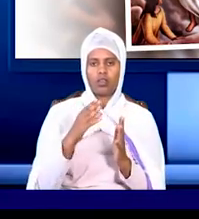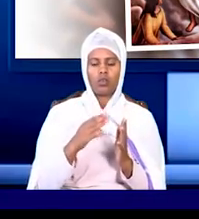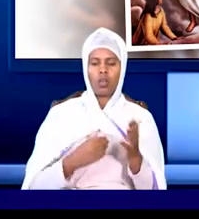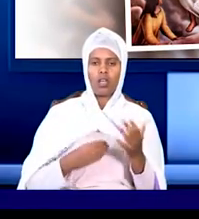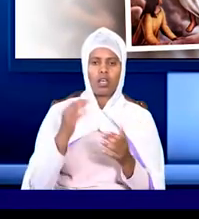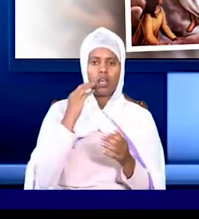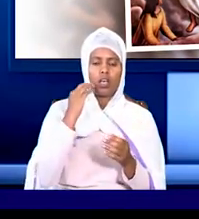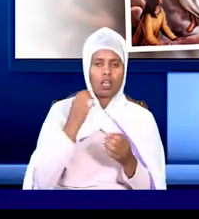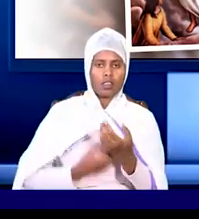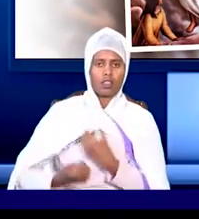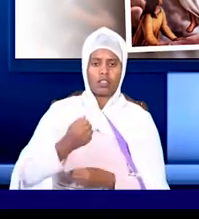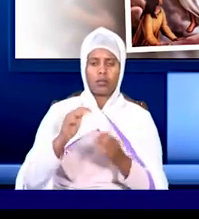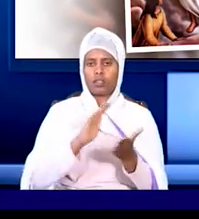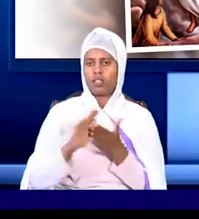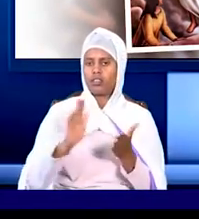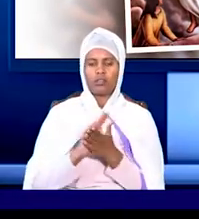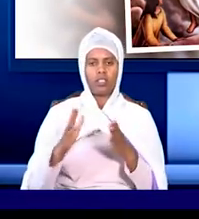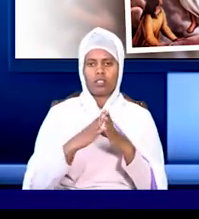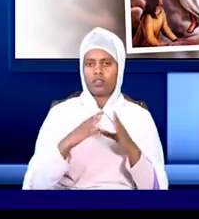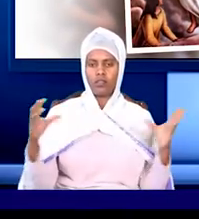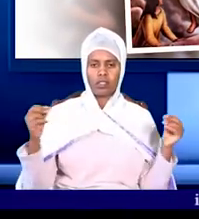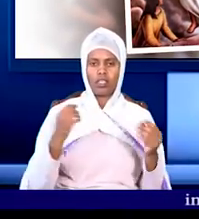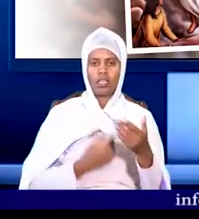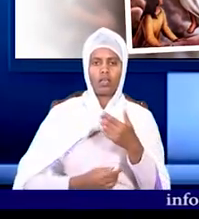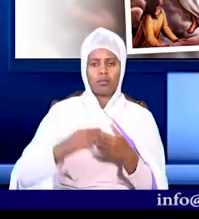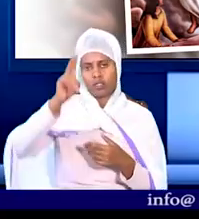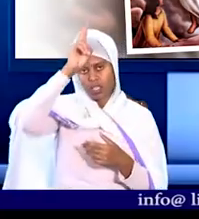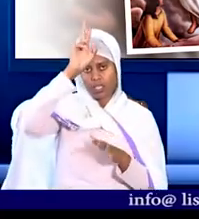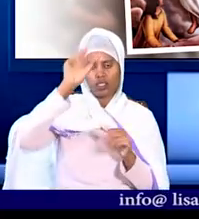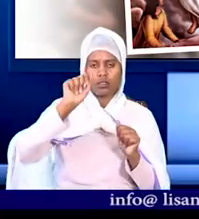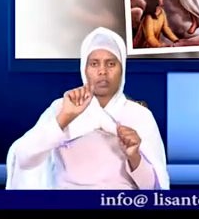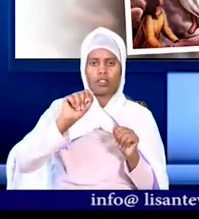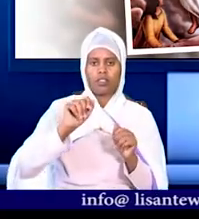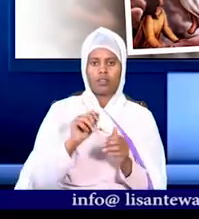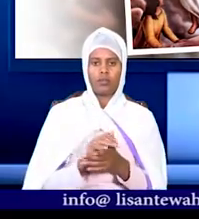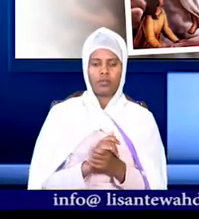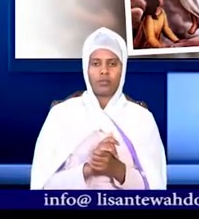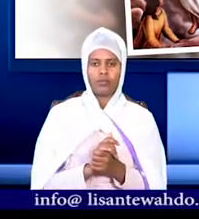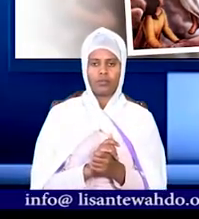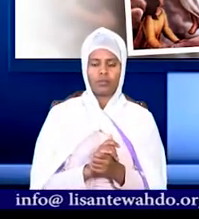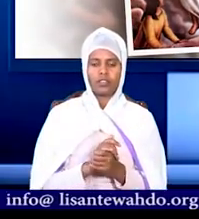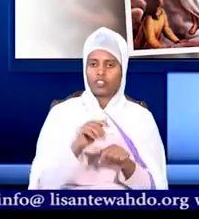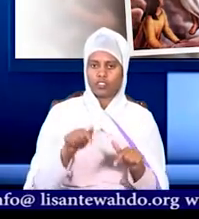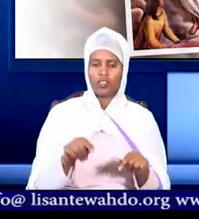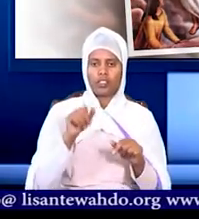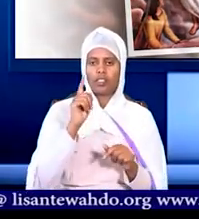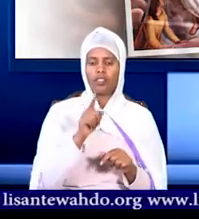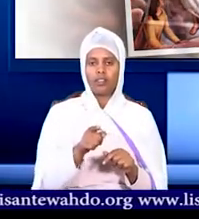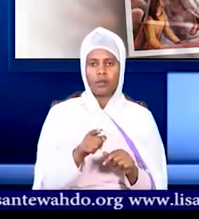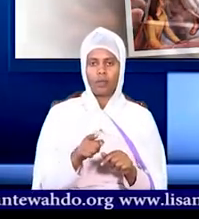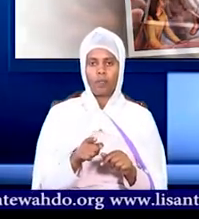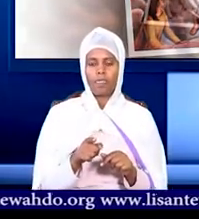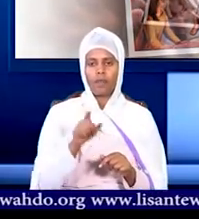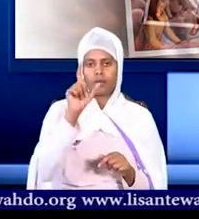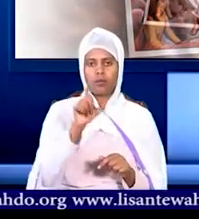13 መፅሓፍ ዕዳና ደምሲስልና ካብቲ ፀላኢና ኢሉ ነሪ ቅድም ሕጂ ኸ ነቲ